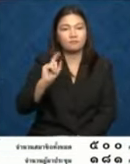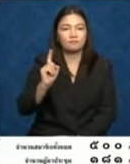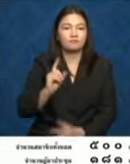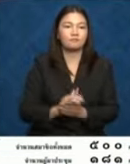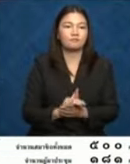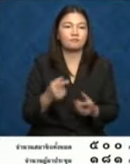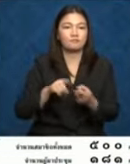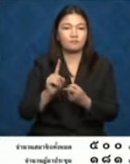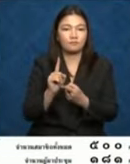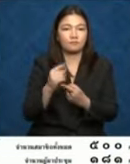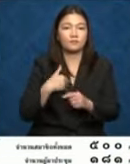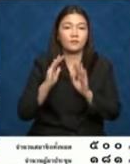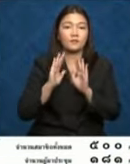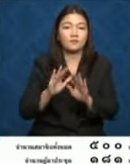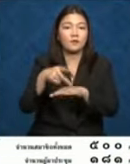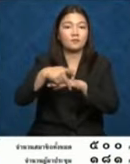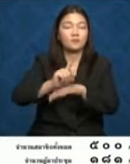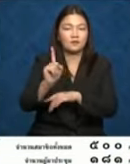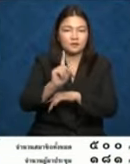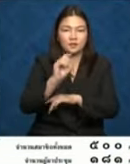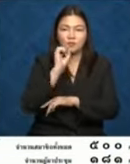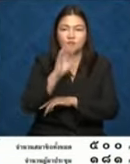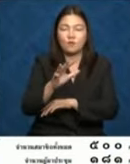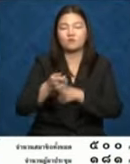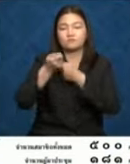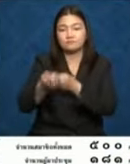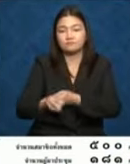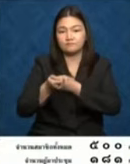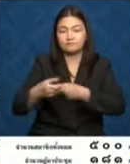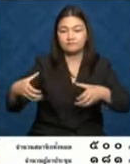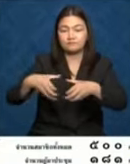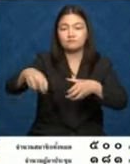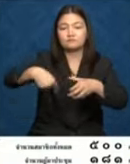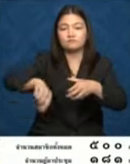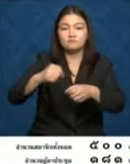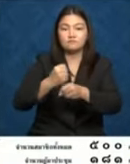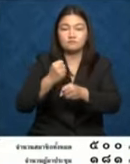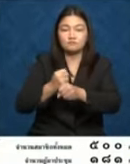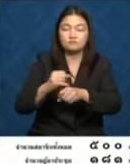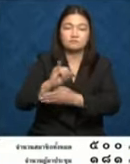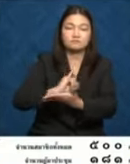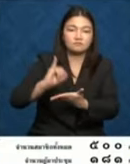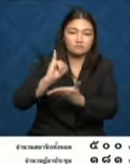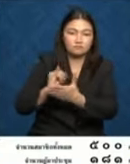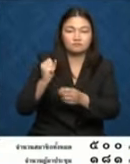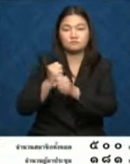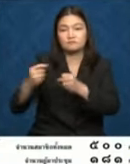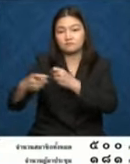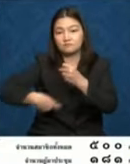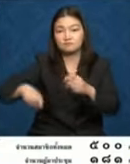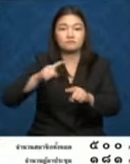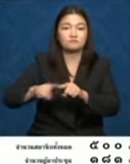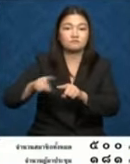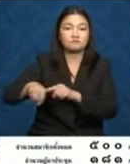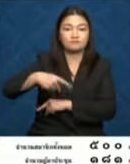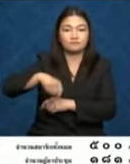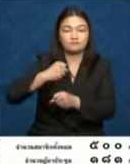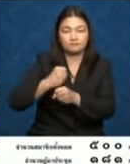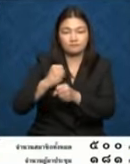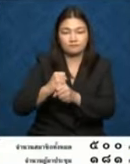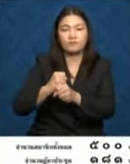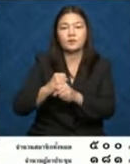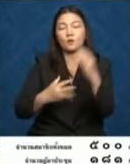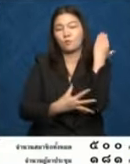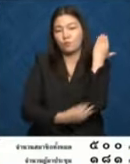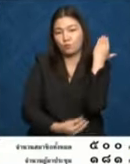แรกครับเรื่องฝากท่านประธานไปถึงพี่น้องเกษตรกรนะครับที่ทำไร่ทำนานะครับโดยเฉพาะพี่น้องเกษตรกรที่ปลูกมันสำปะหลัง